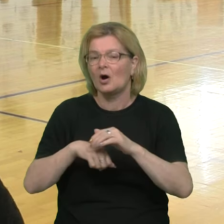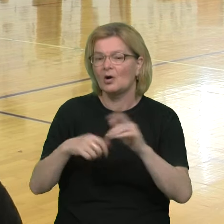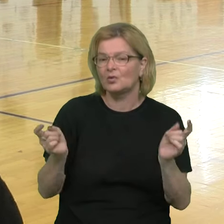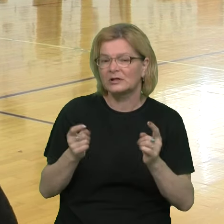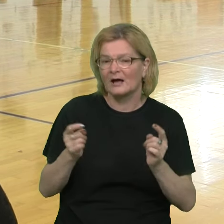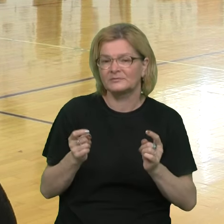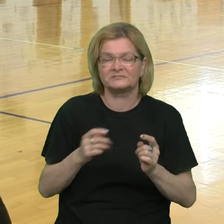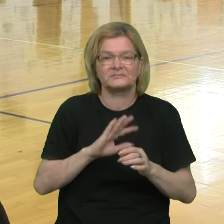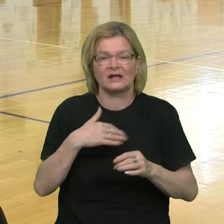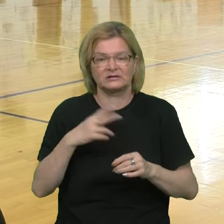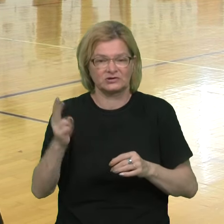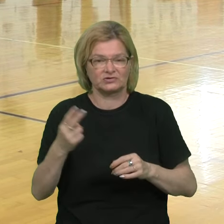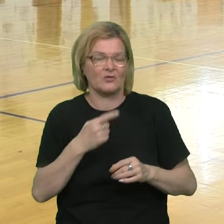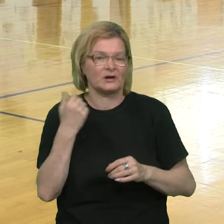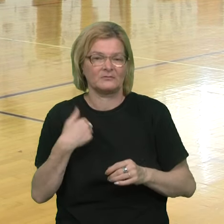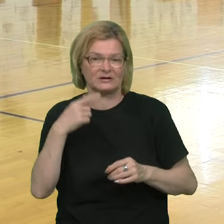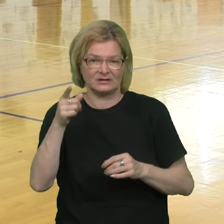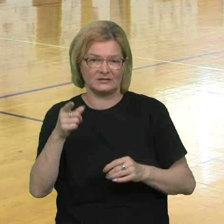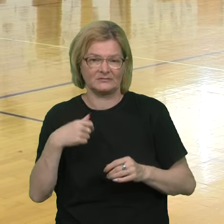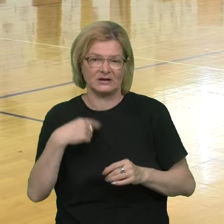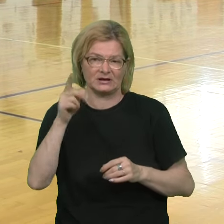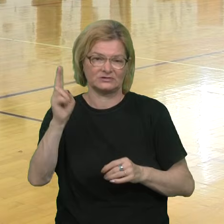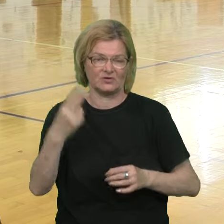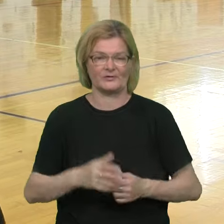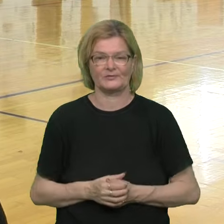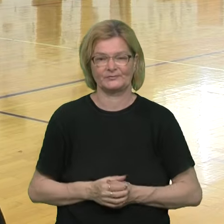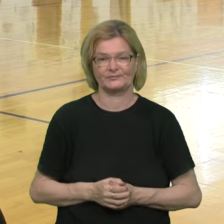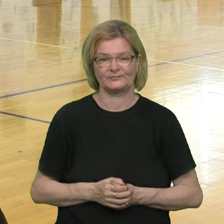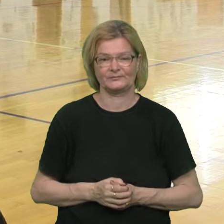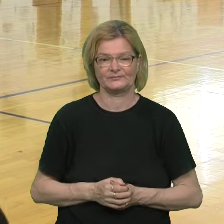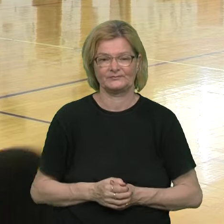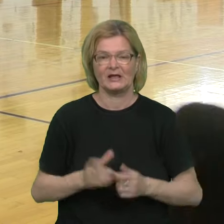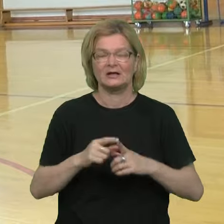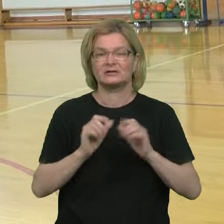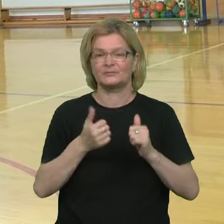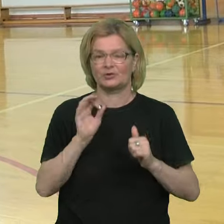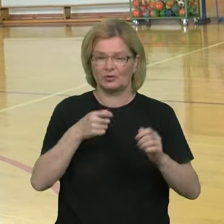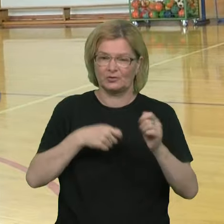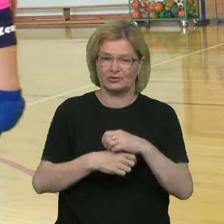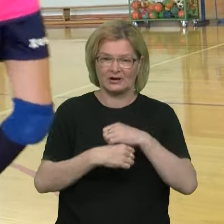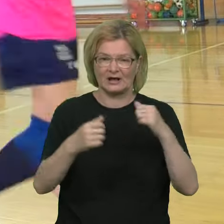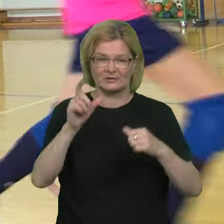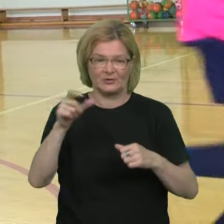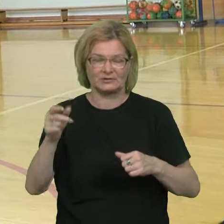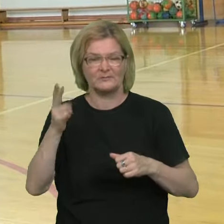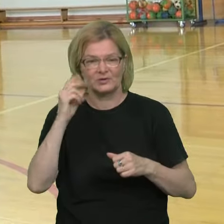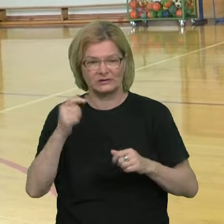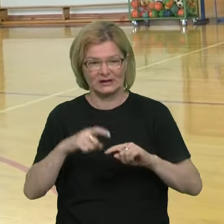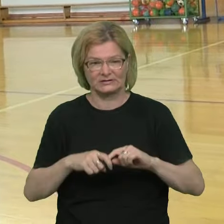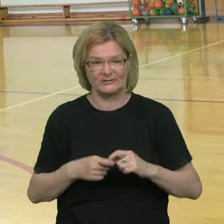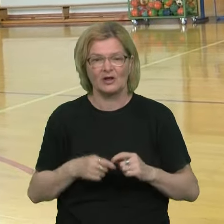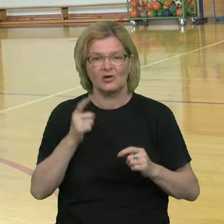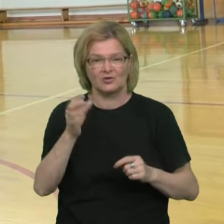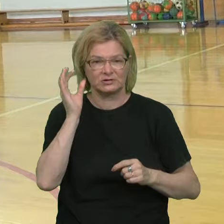utakmice prijateljske kad nas zovu ili mi s njim, ili kad mi njih zovemo. Da sport dobro utječe na razvoj